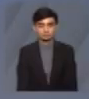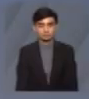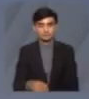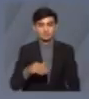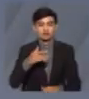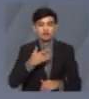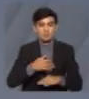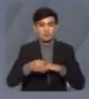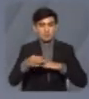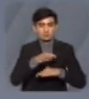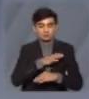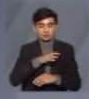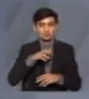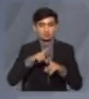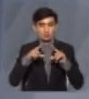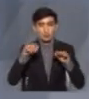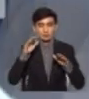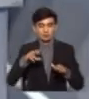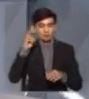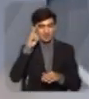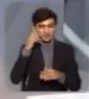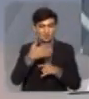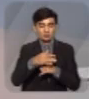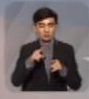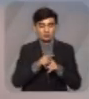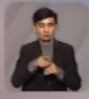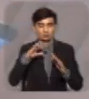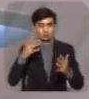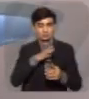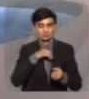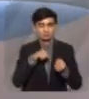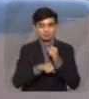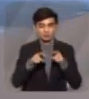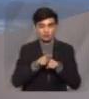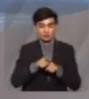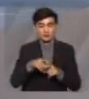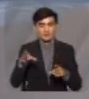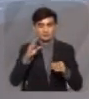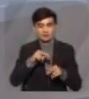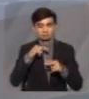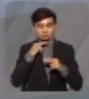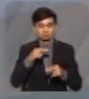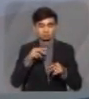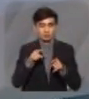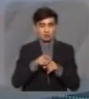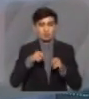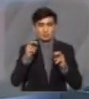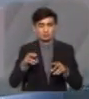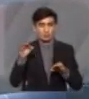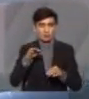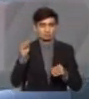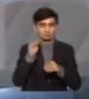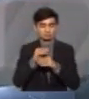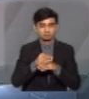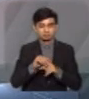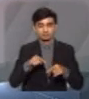Жамбыл облысында мектеп әжетханасында болған оқиғадан кейін барлық білім ұяларында қауіпсіздік шаралары күшейтіліп жатыр. Аймақтың